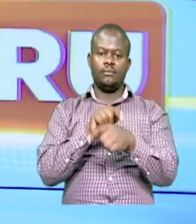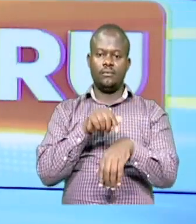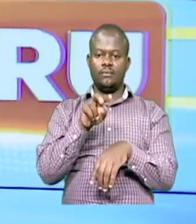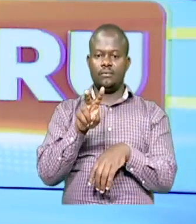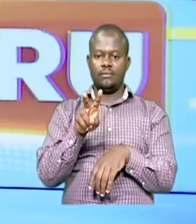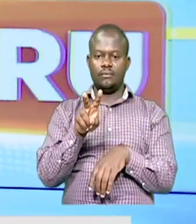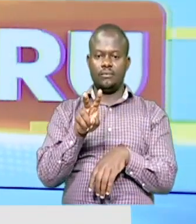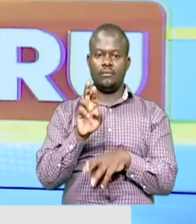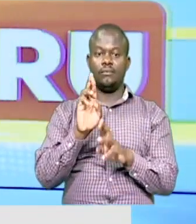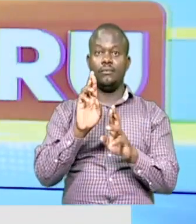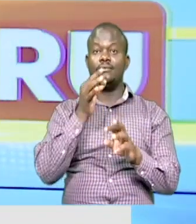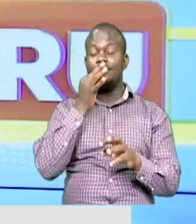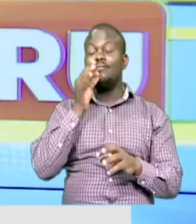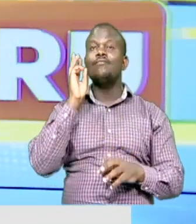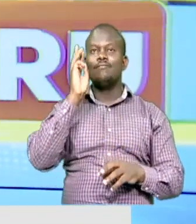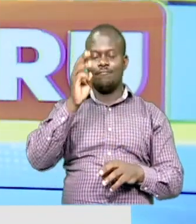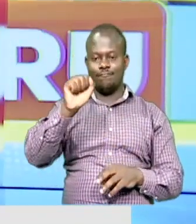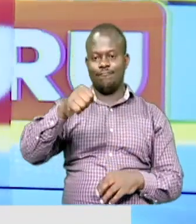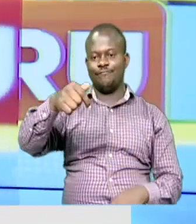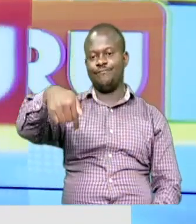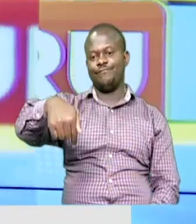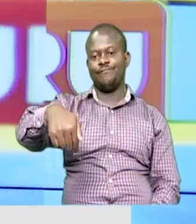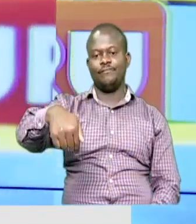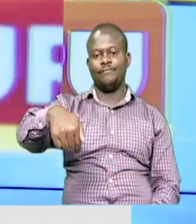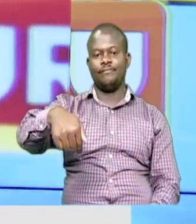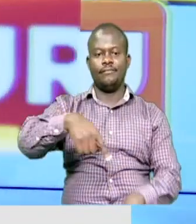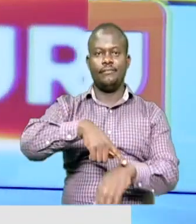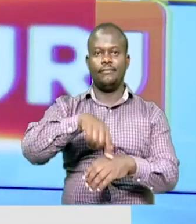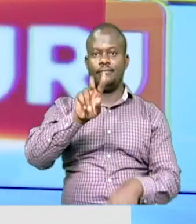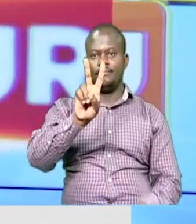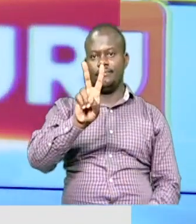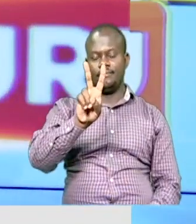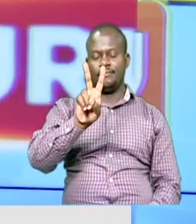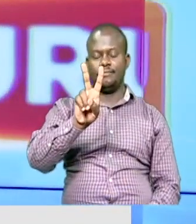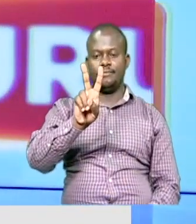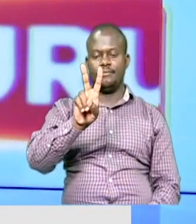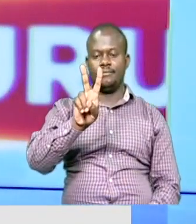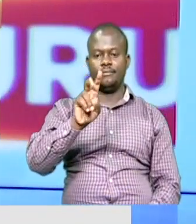Nizera ko Fidele nawe uza kuba uhari, ubwo ni kuri iyo saha. Nari Bonaventure Cyubahiro, ibihe byiza.